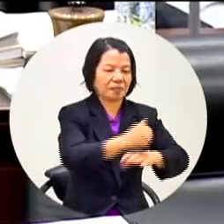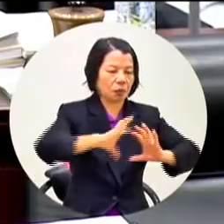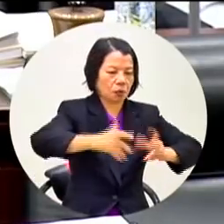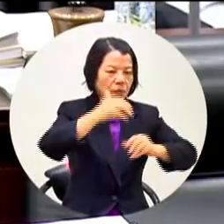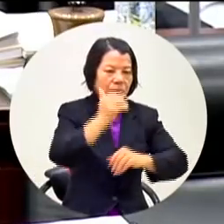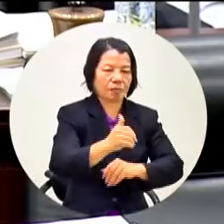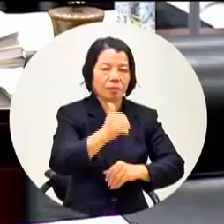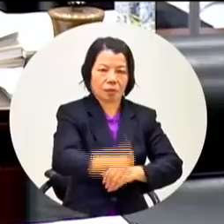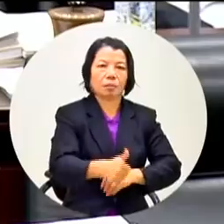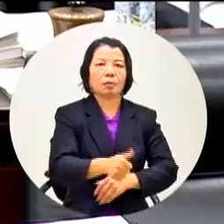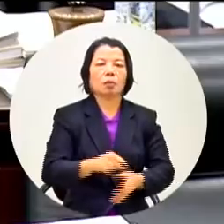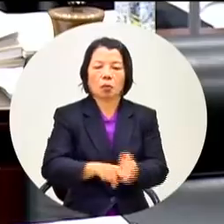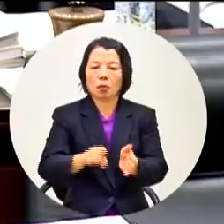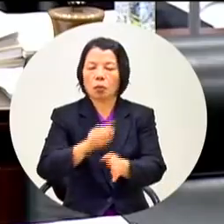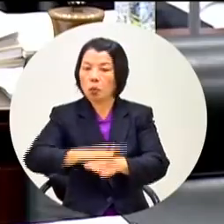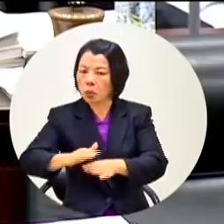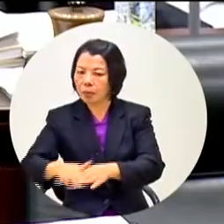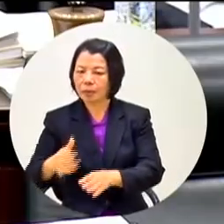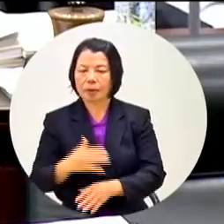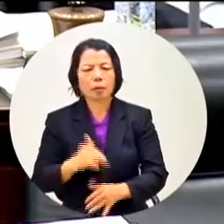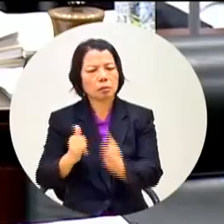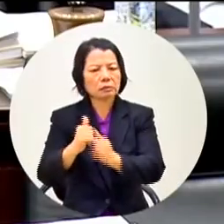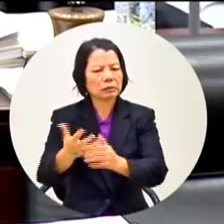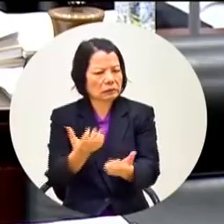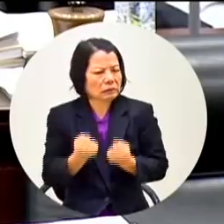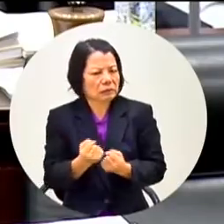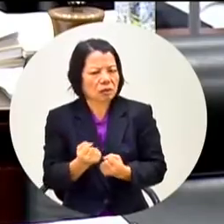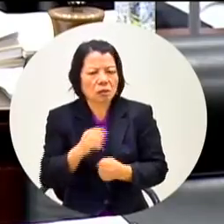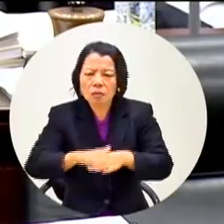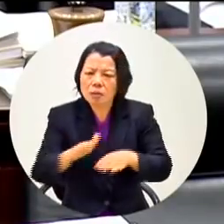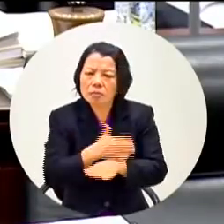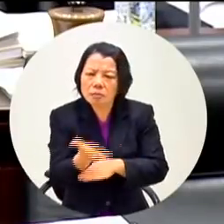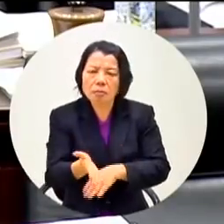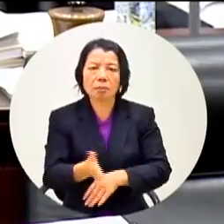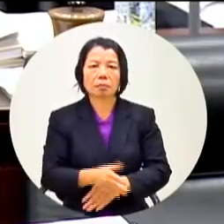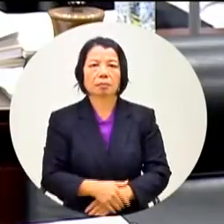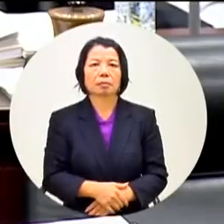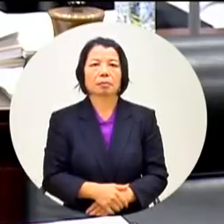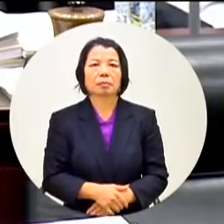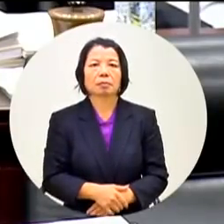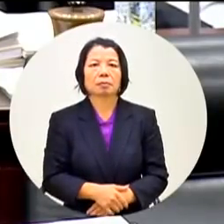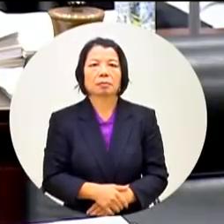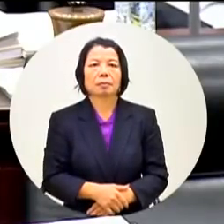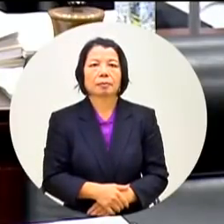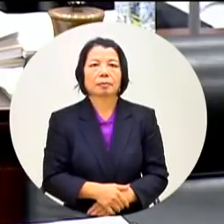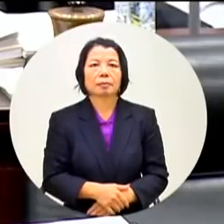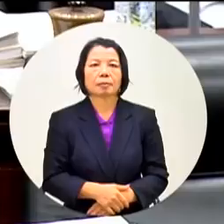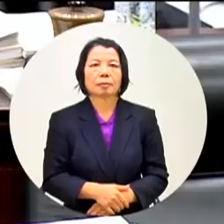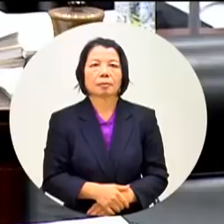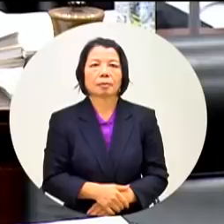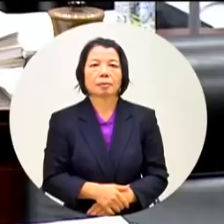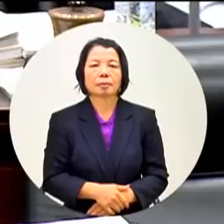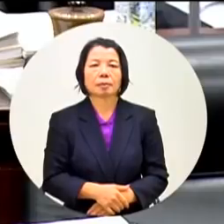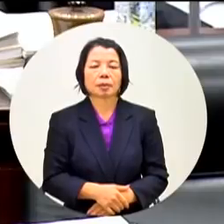长或者是市长来谈，看你的想法。另外一个，这个大顺路沿线这